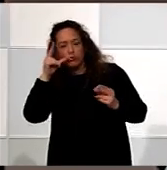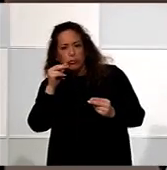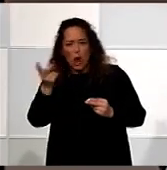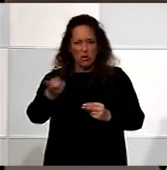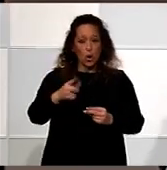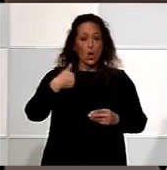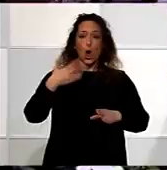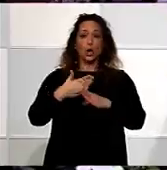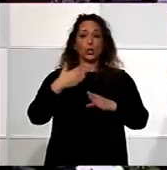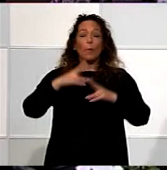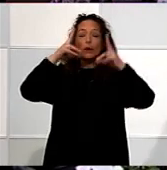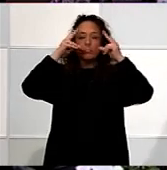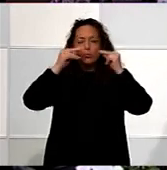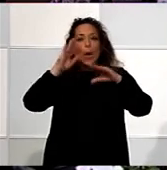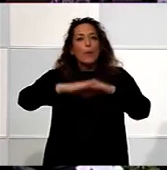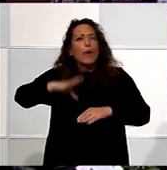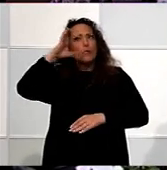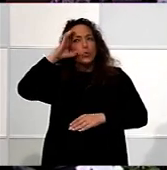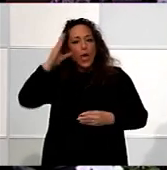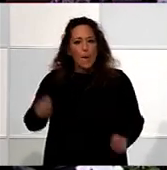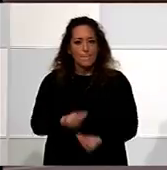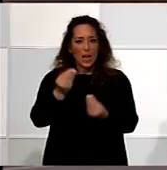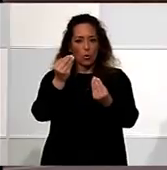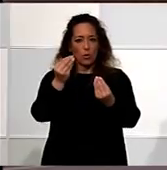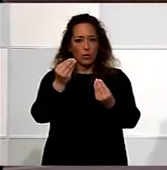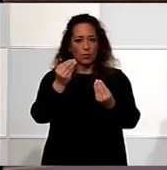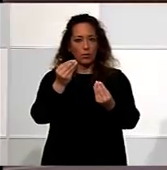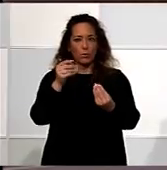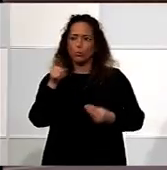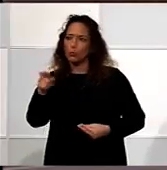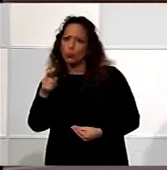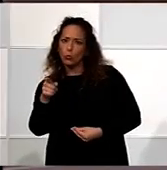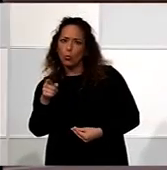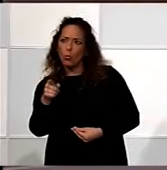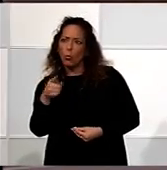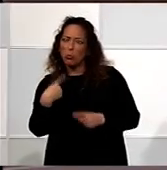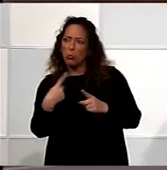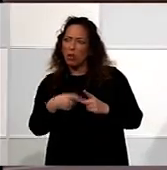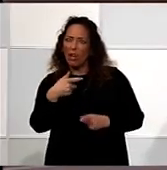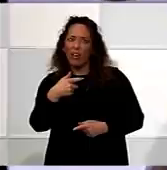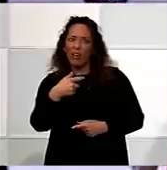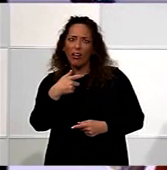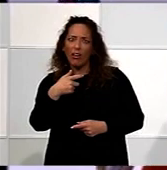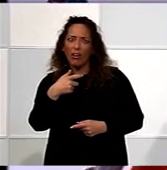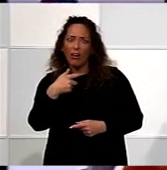així t'escolto millor. Qui diu que no m'agrada la penombra? Jo ho menjo tots.